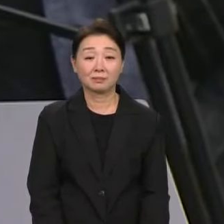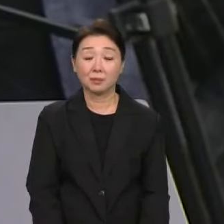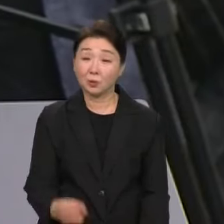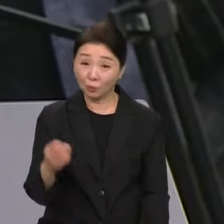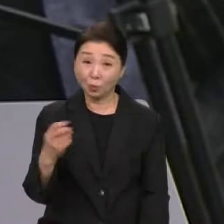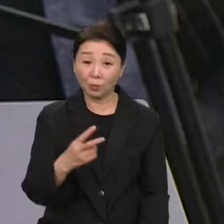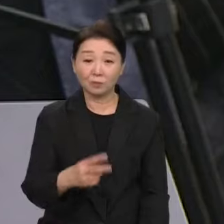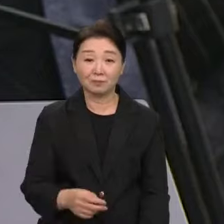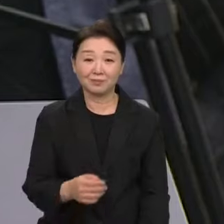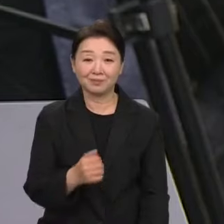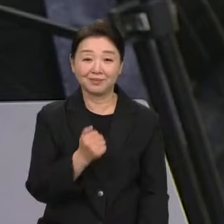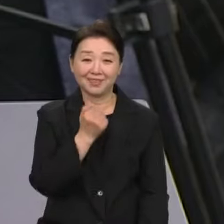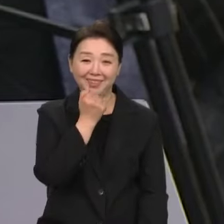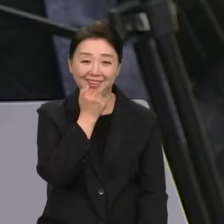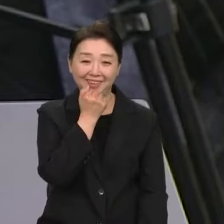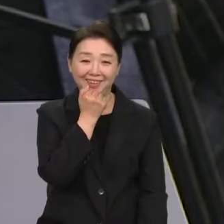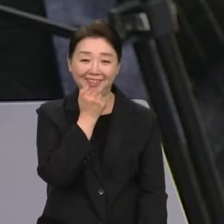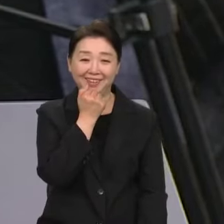그리고